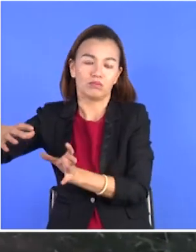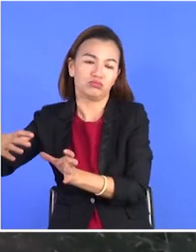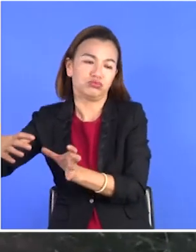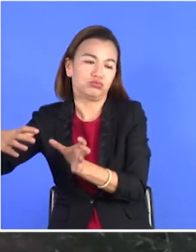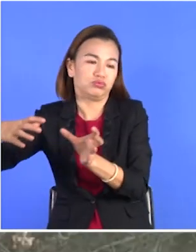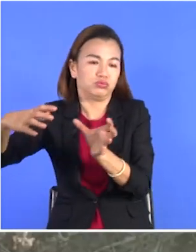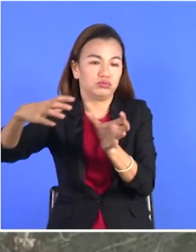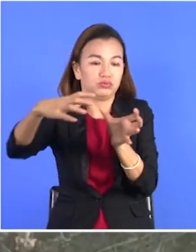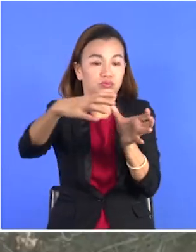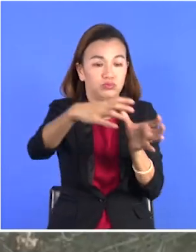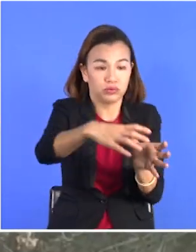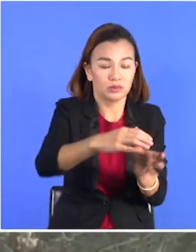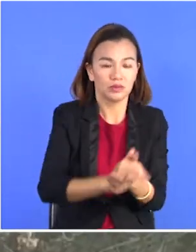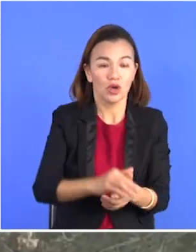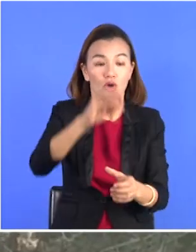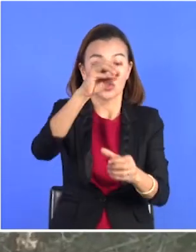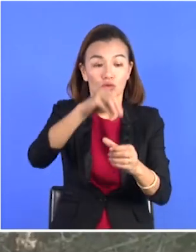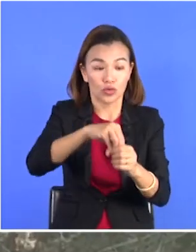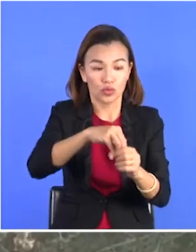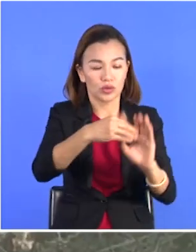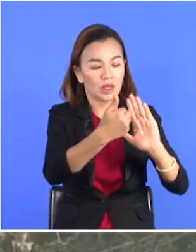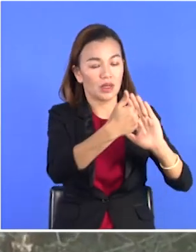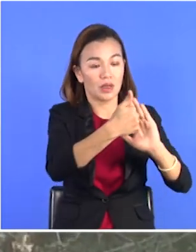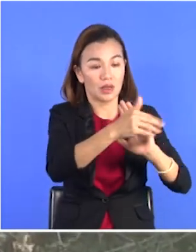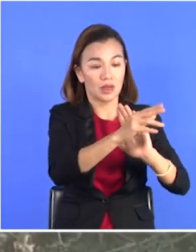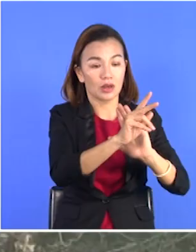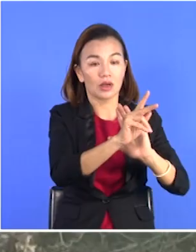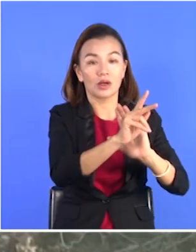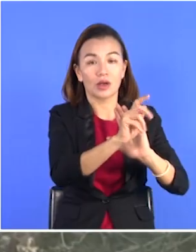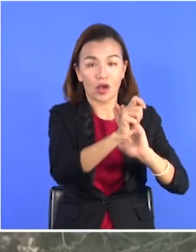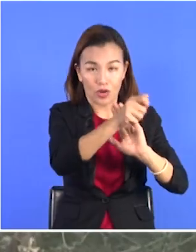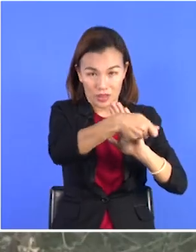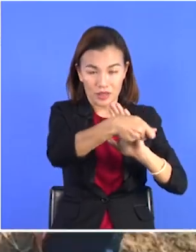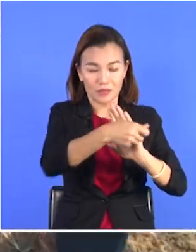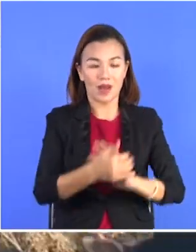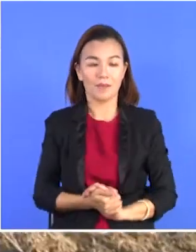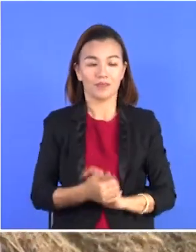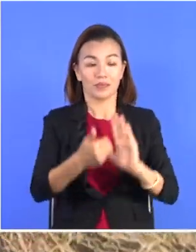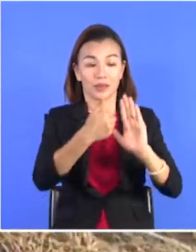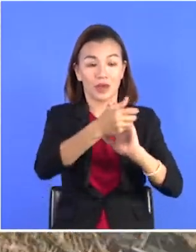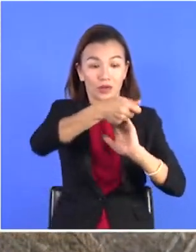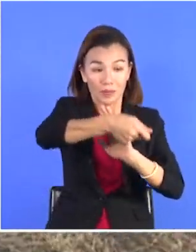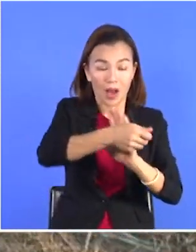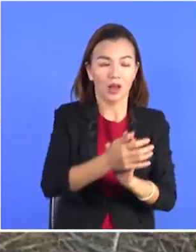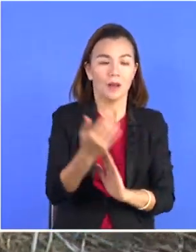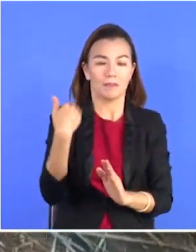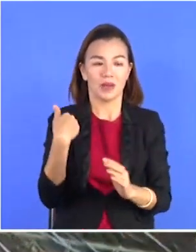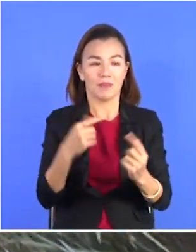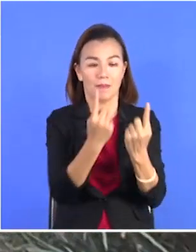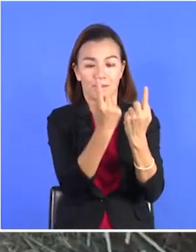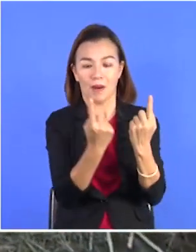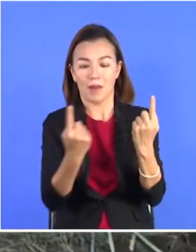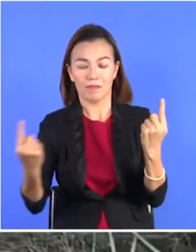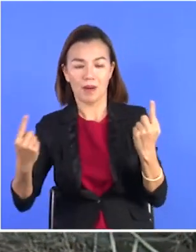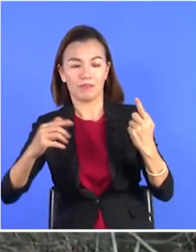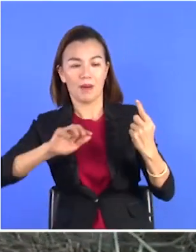บ้านอยู่ที่ตำบลจระเข้หินพรบุรีจังหวัดนครราชสีมานี่ขนาดเสาปูนยังหักเลยนี่นะครับคือมากินอย่างต่อ